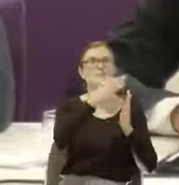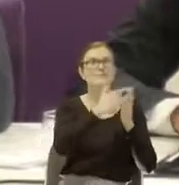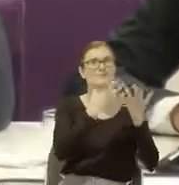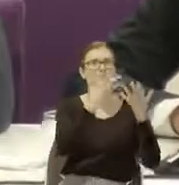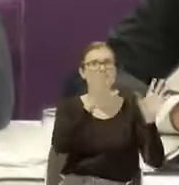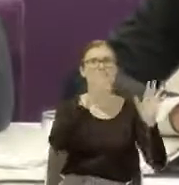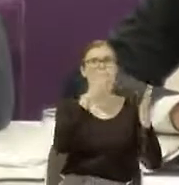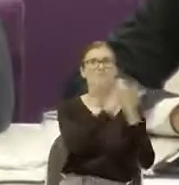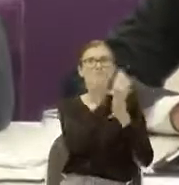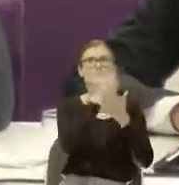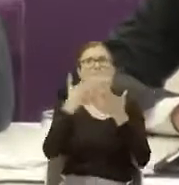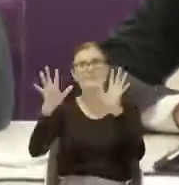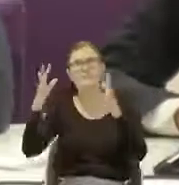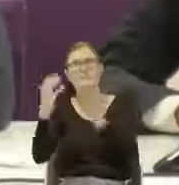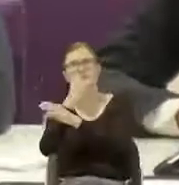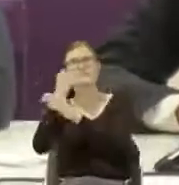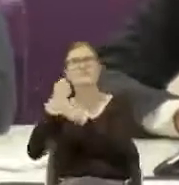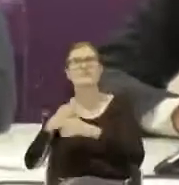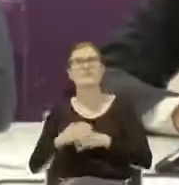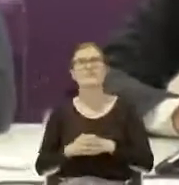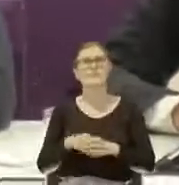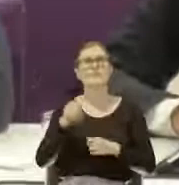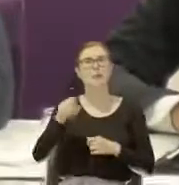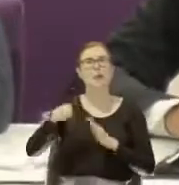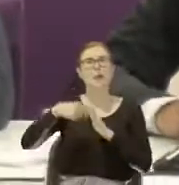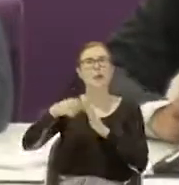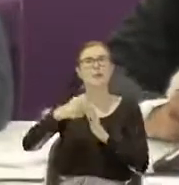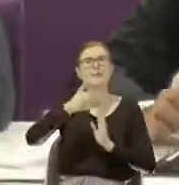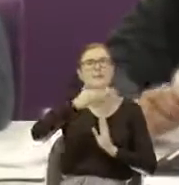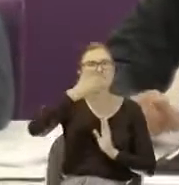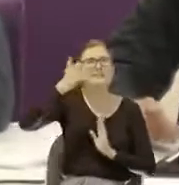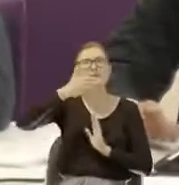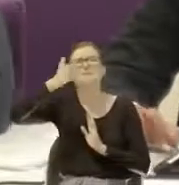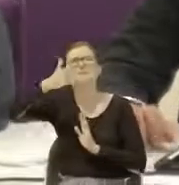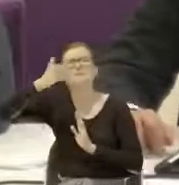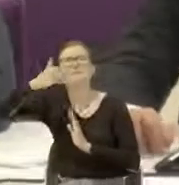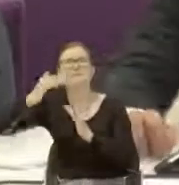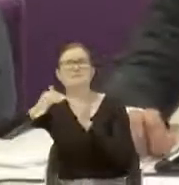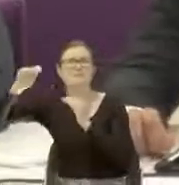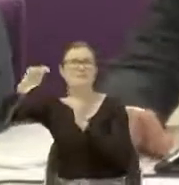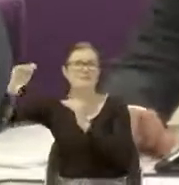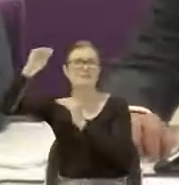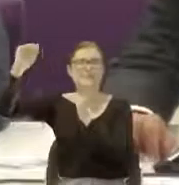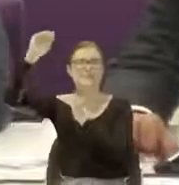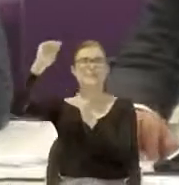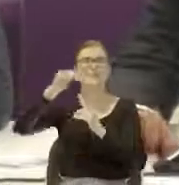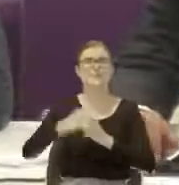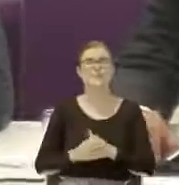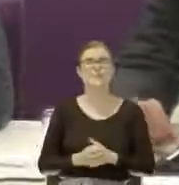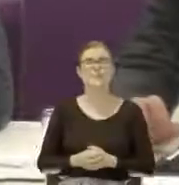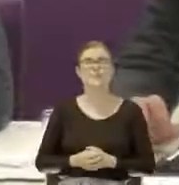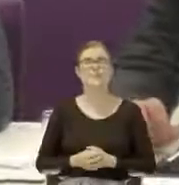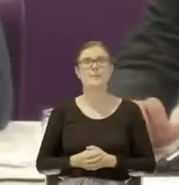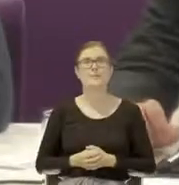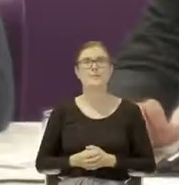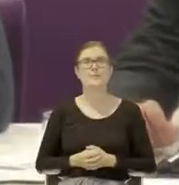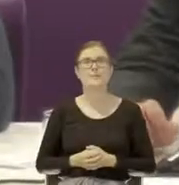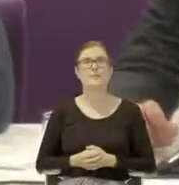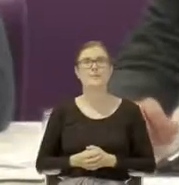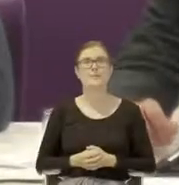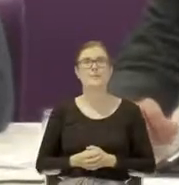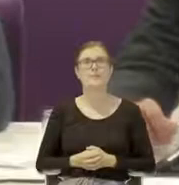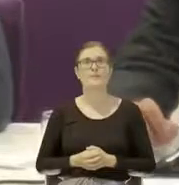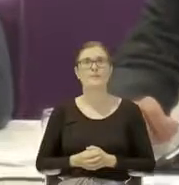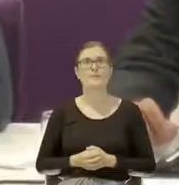en sorte que l'on internalise la notion du développement au